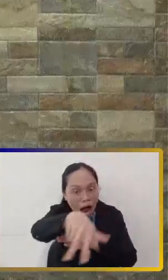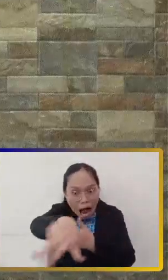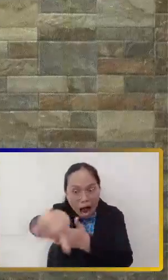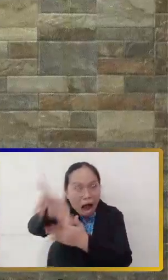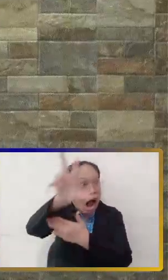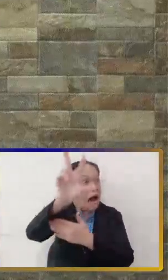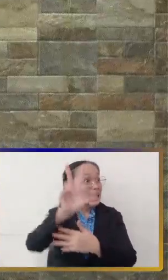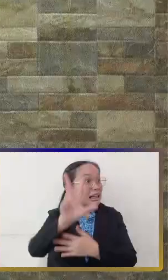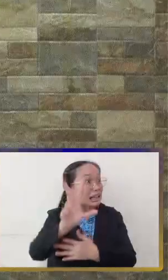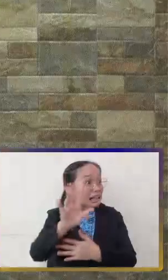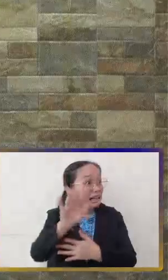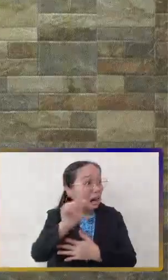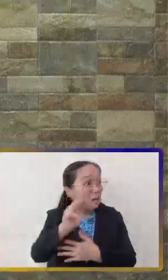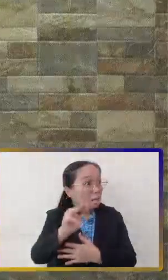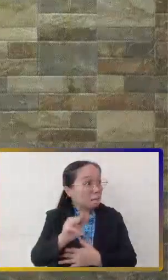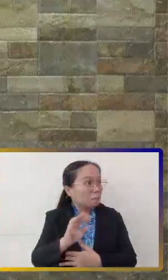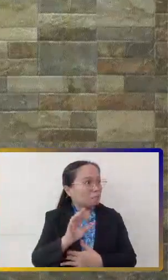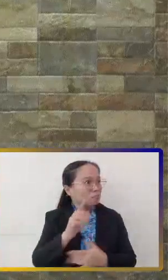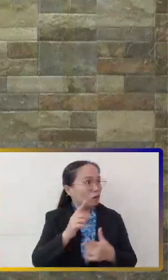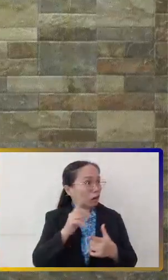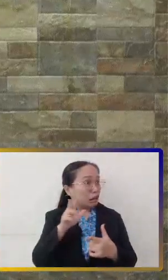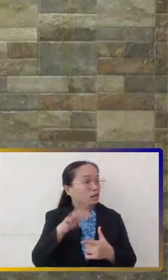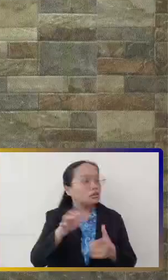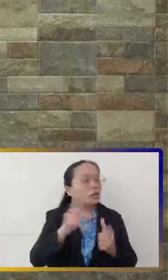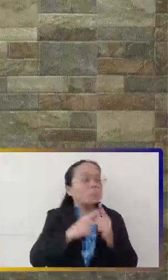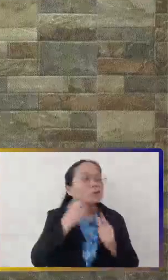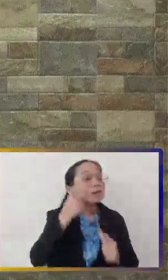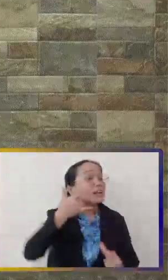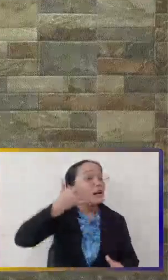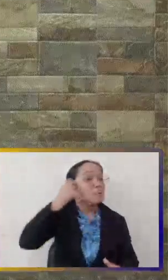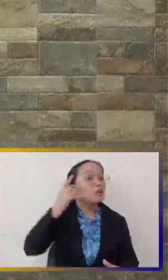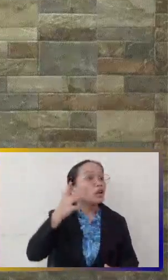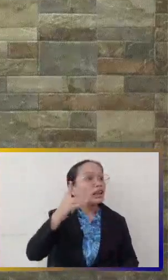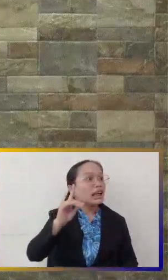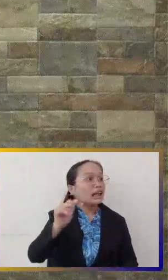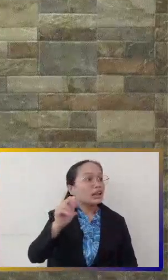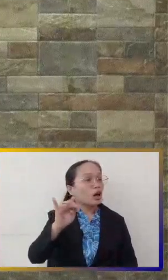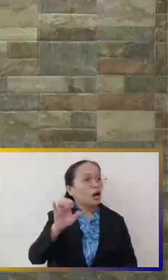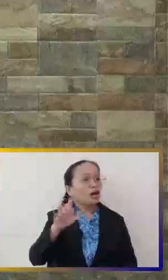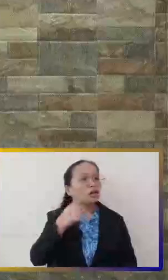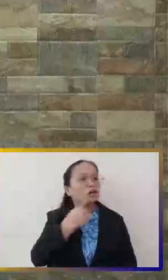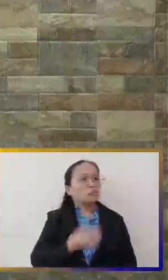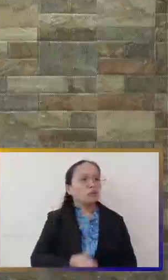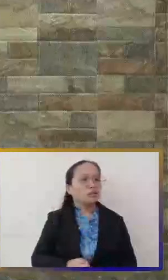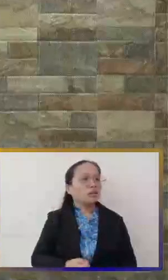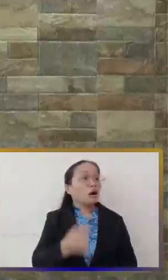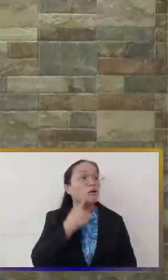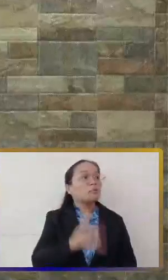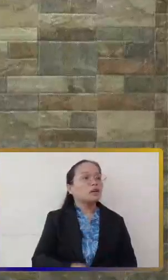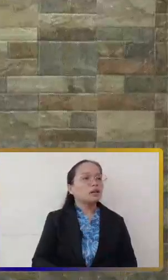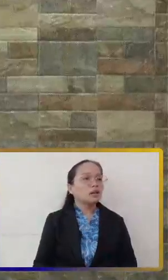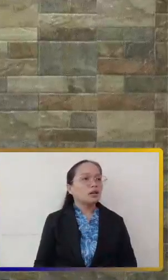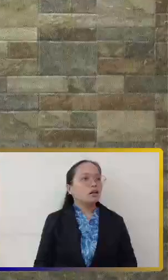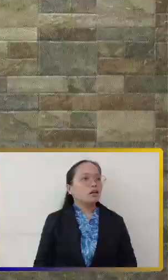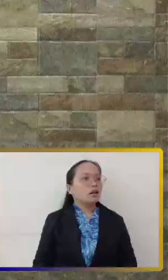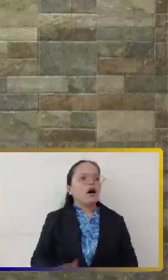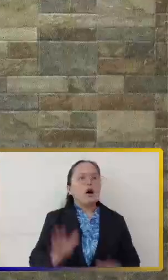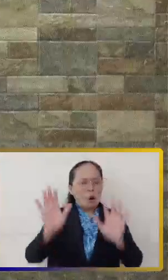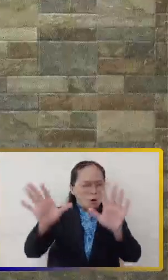kapatid. Sabi niya, balik na kayo, matulog na kayo, pagod kayo. Kami na dito ang bahalang i-restore kung ano nasa loob ng